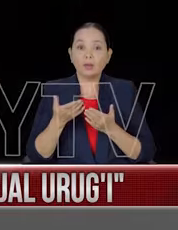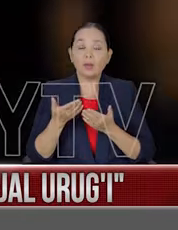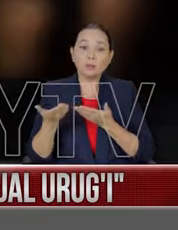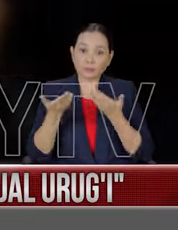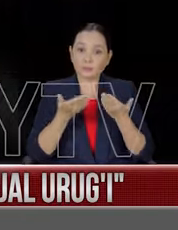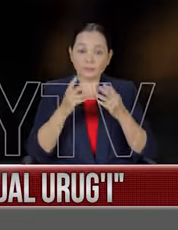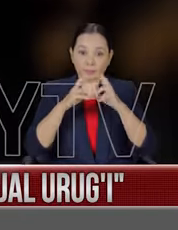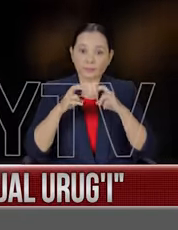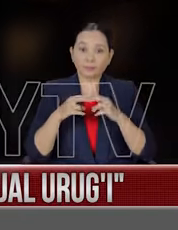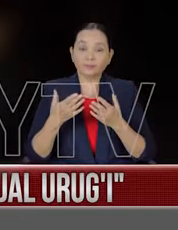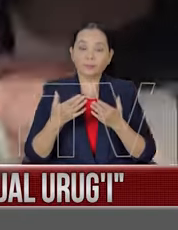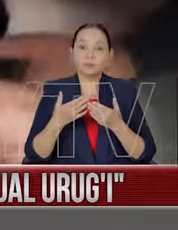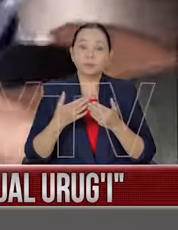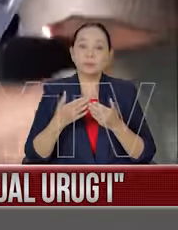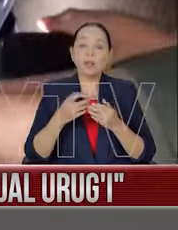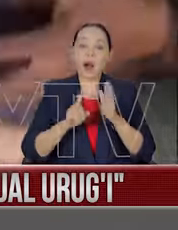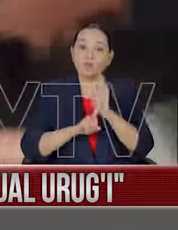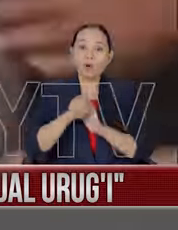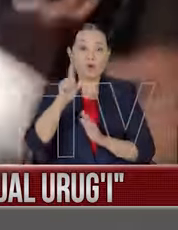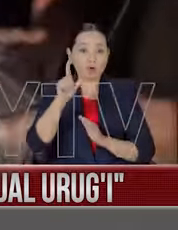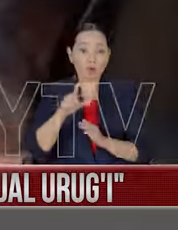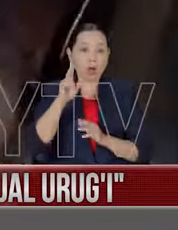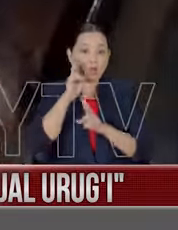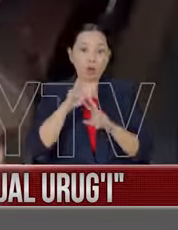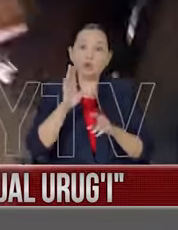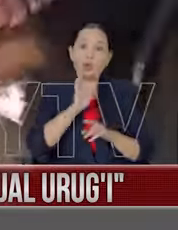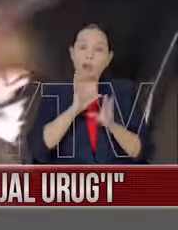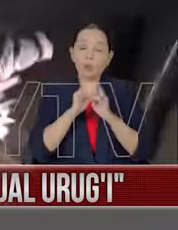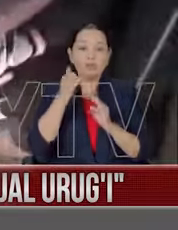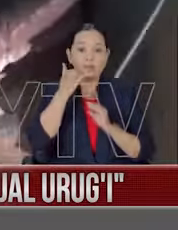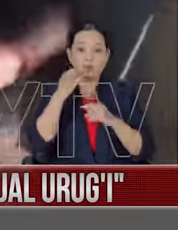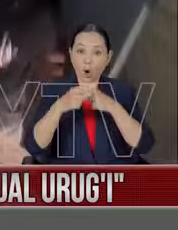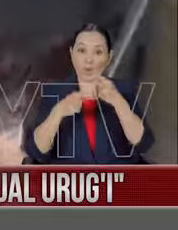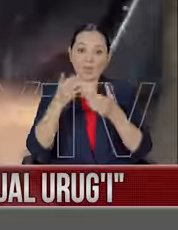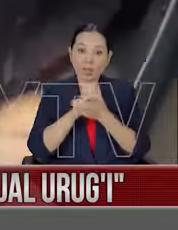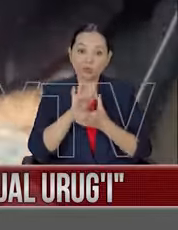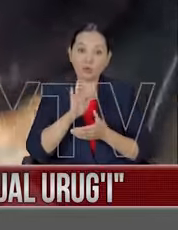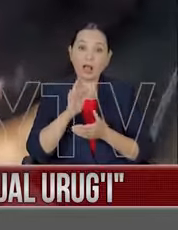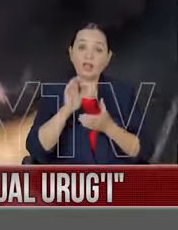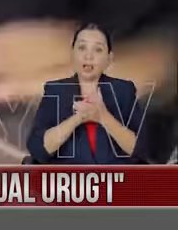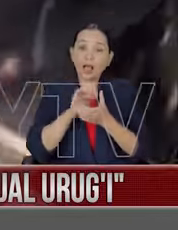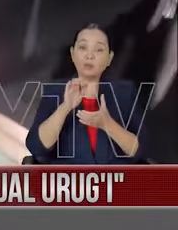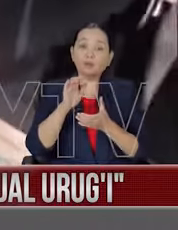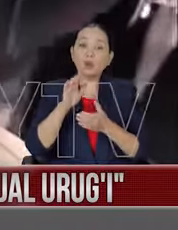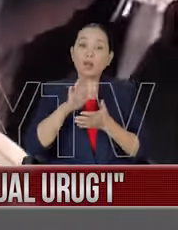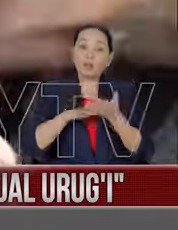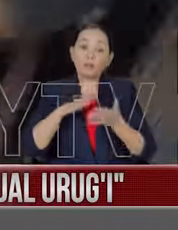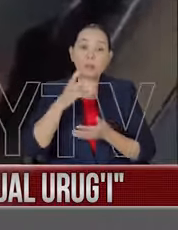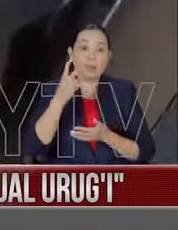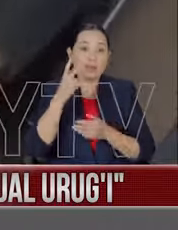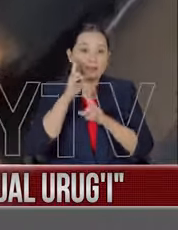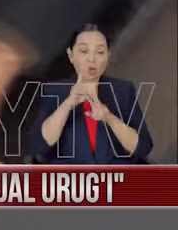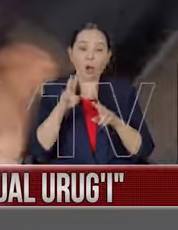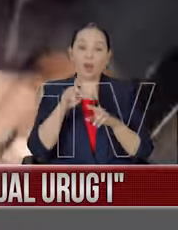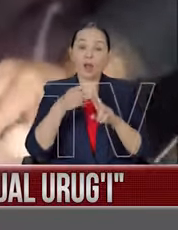Umidaman qo'nishasiz. Aka, men qochmayman. Avvaliga fuqaro notanish ayol bilan telefon orqali tanishib qoladi. Tanishuvning davomida esa ikki